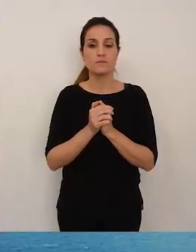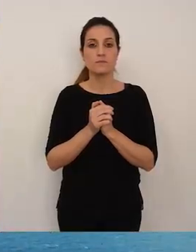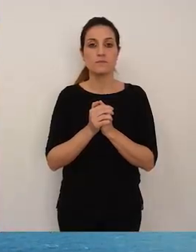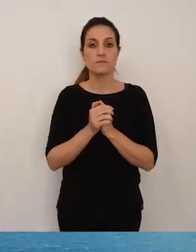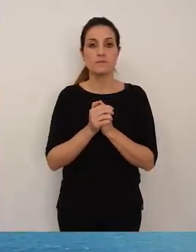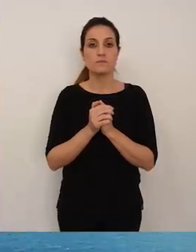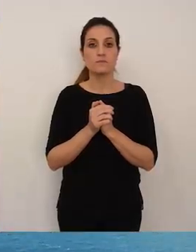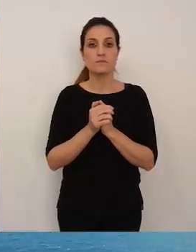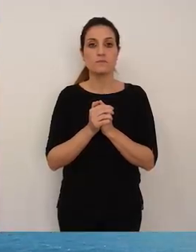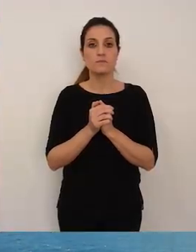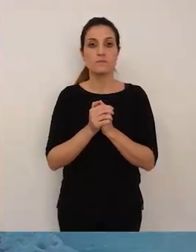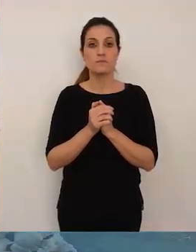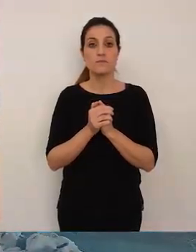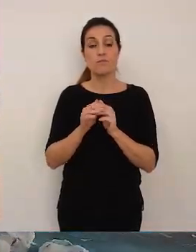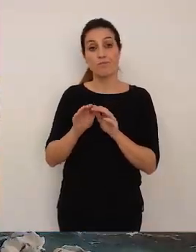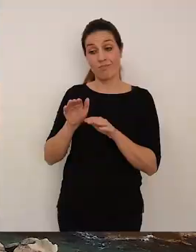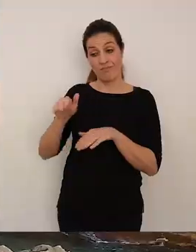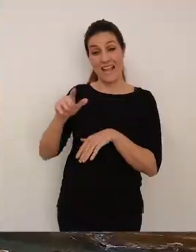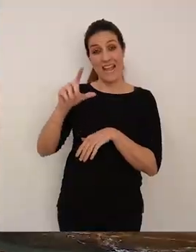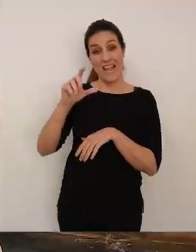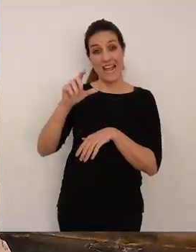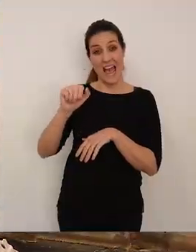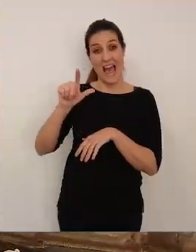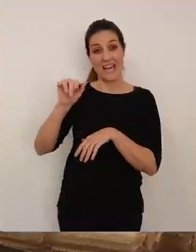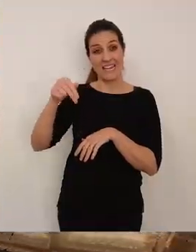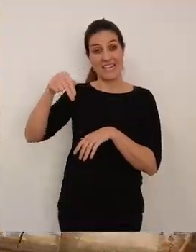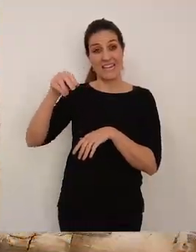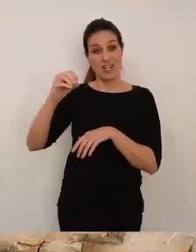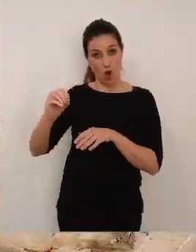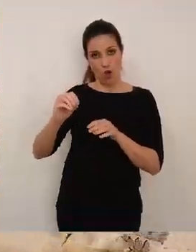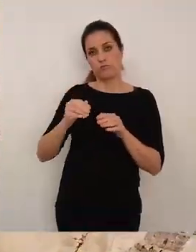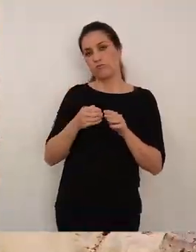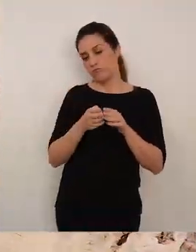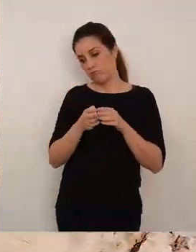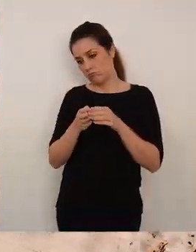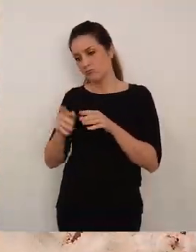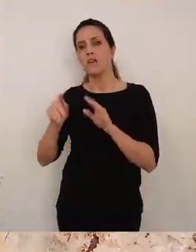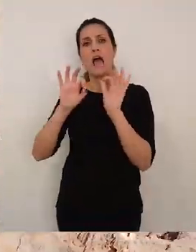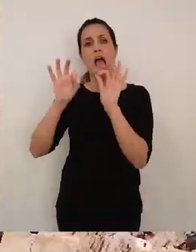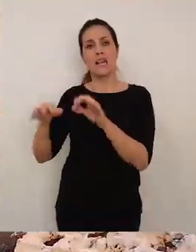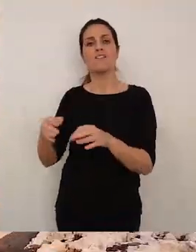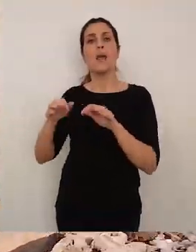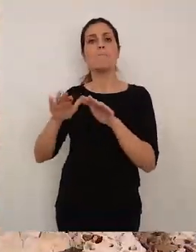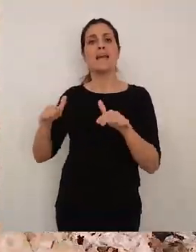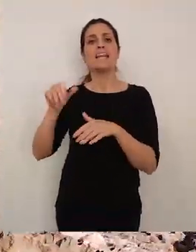Spostandoci invece sotto le pendici del promontorio Calino, si raggiunge Marina Serra.